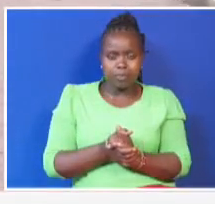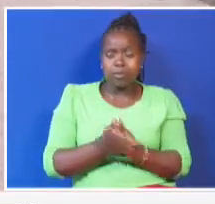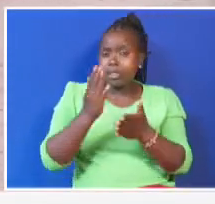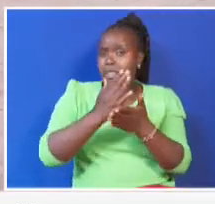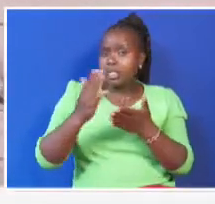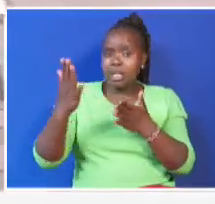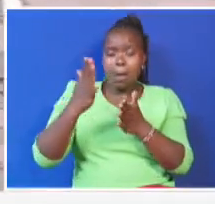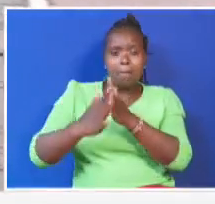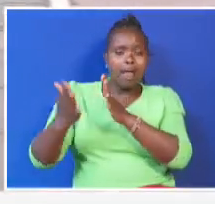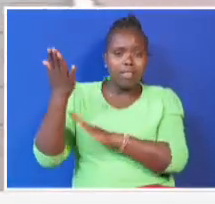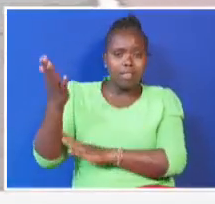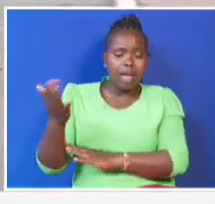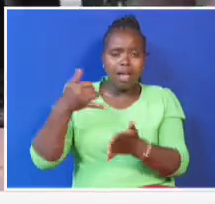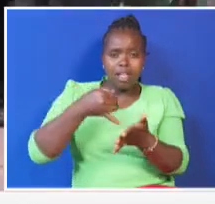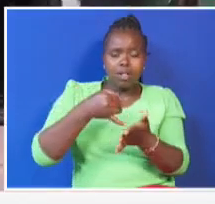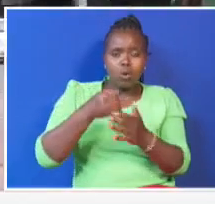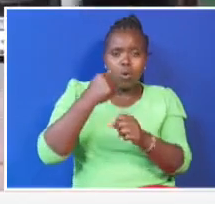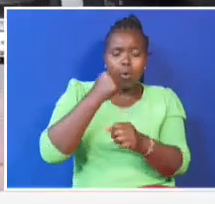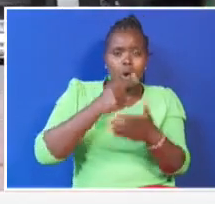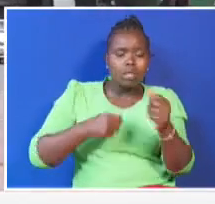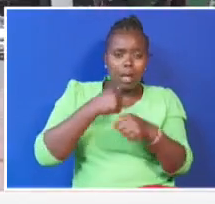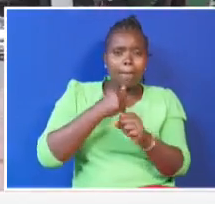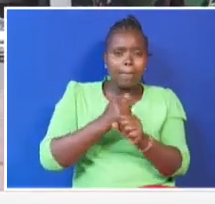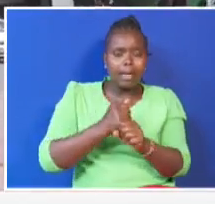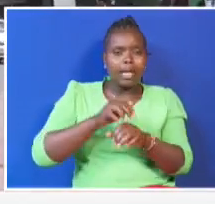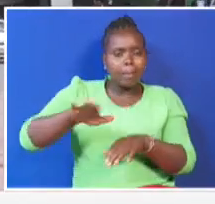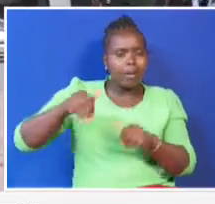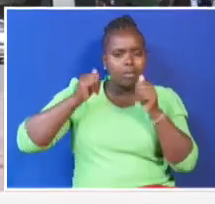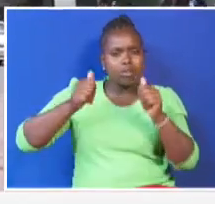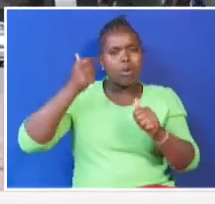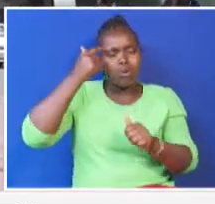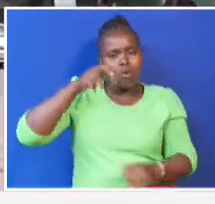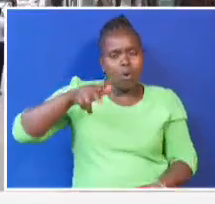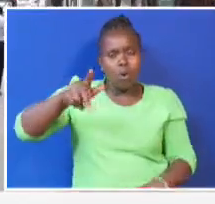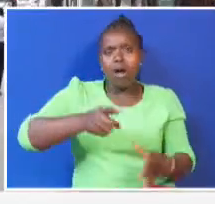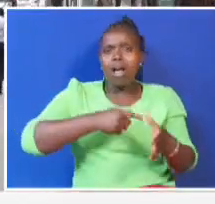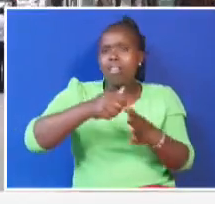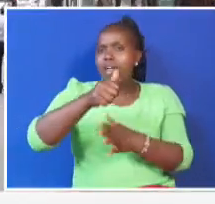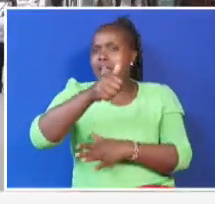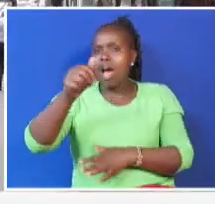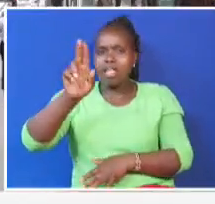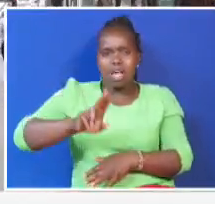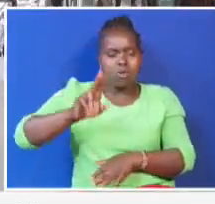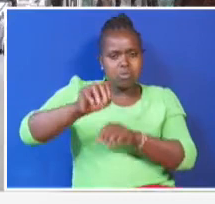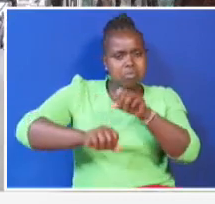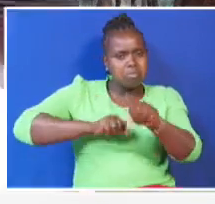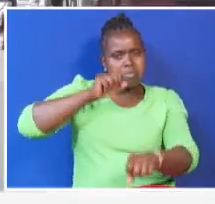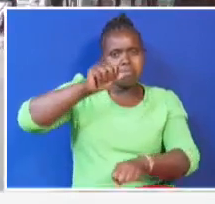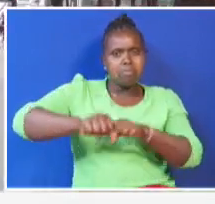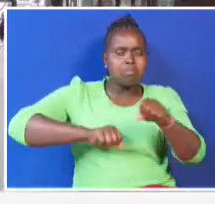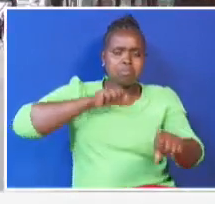Baadhi ya mikakati hii ni pamoja na kuundwa kwa baraste maalum za kutembelea kwa miguu na nyingine za kutumika na waendesha baisikeli.